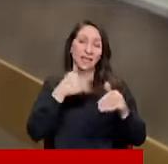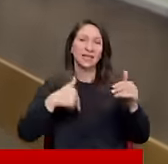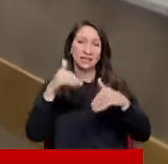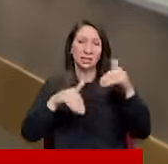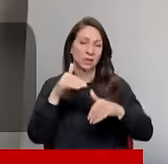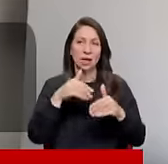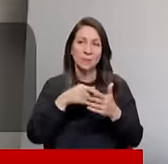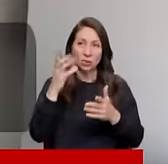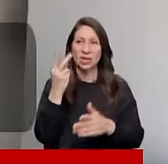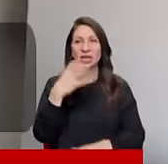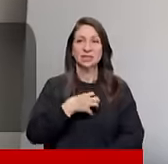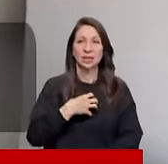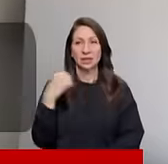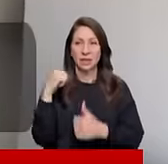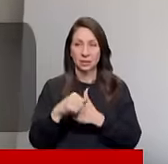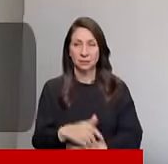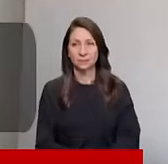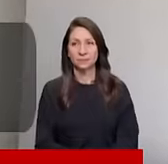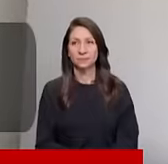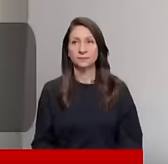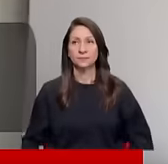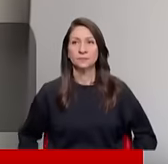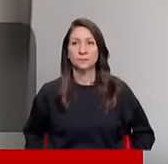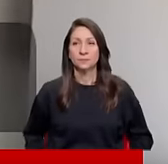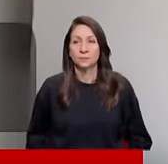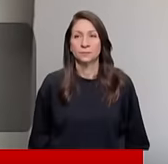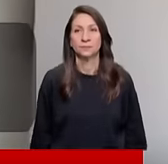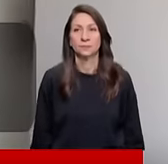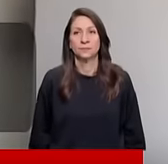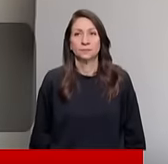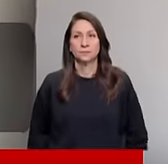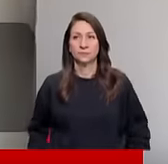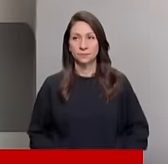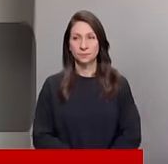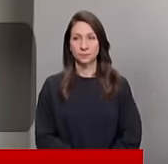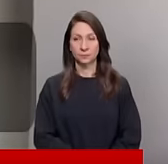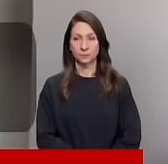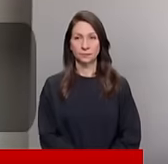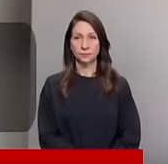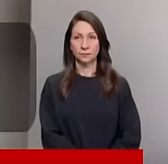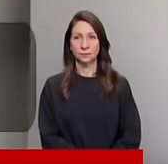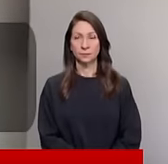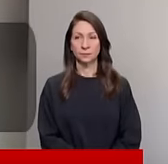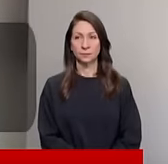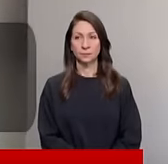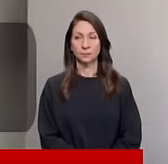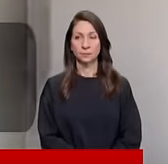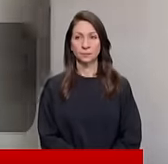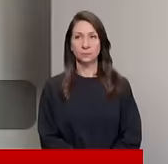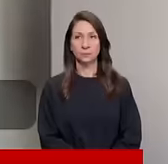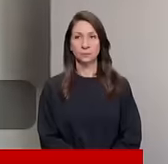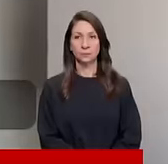Haziran'da yenilenecek. Buradaki milletvekilinin seçim kurulunda yaptıkları bir zorbalıktır. Buradaki